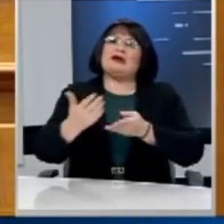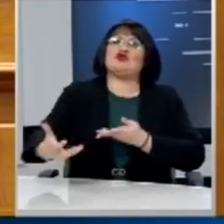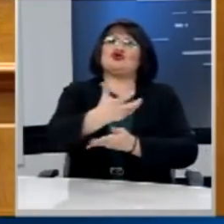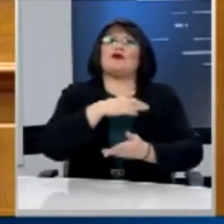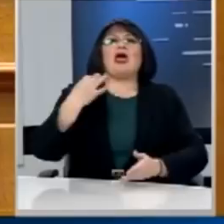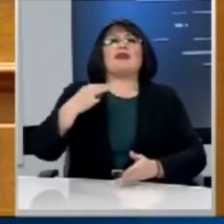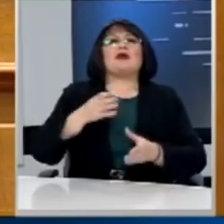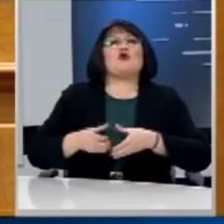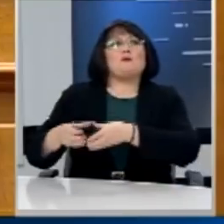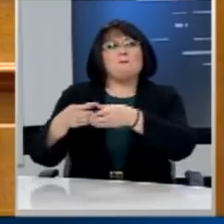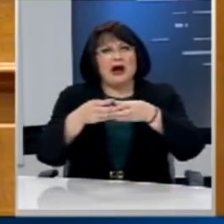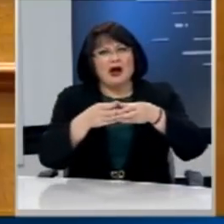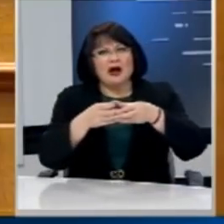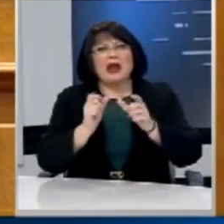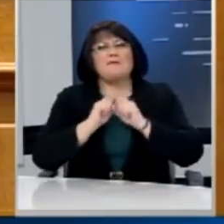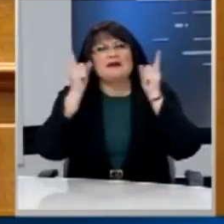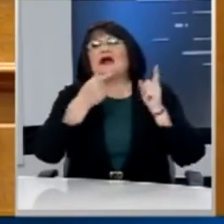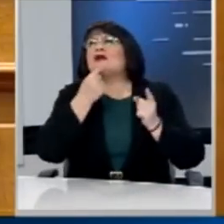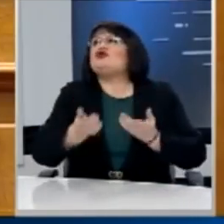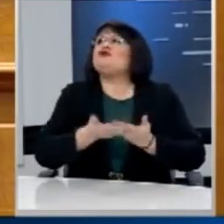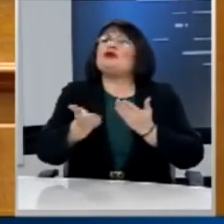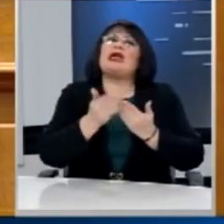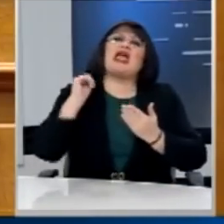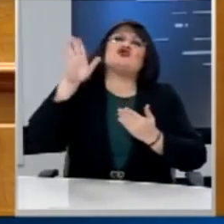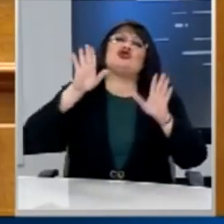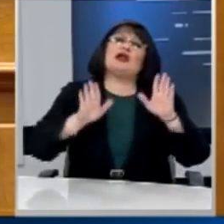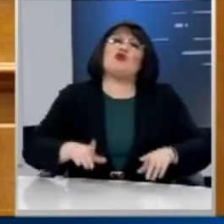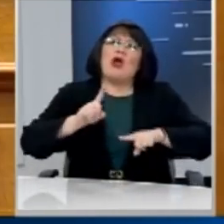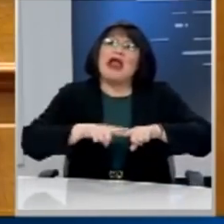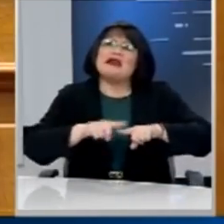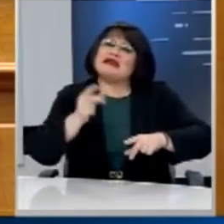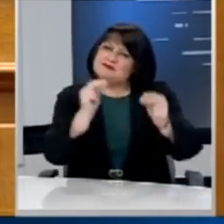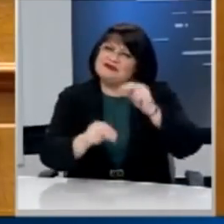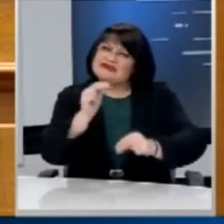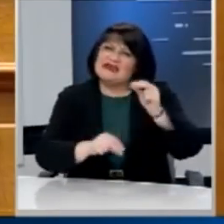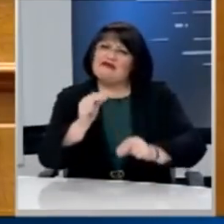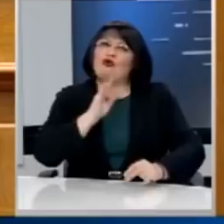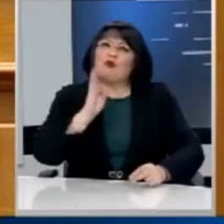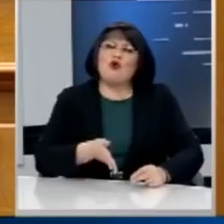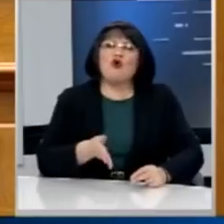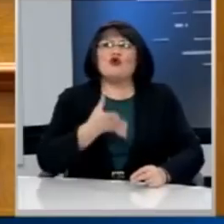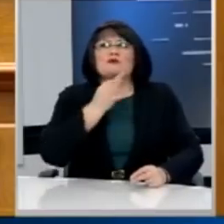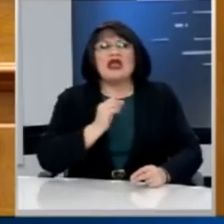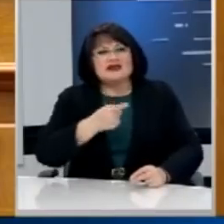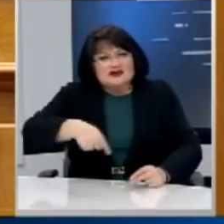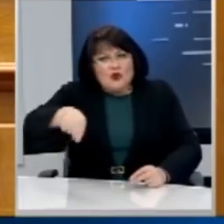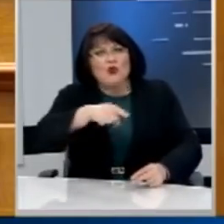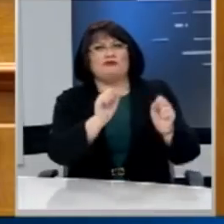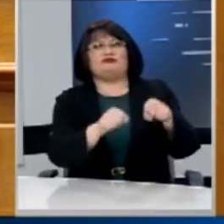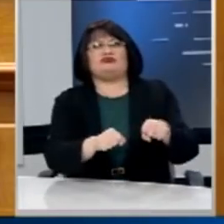τους αδύναμους και διευκολύνει επιτέλους την ψήφο των Ελλήνων του εξωτερικού με σχεδόν καθολική διακομματική